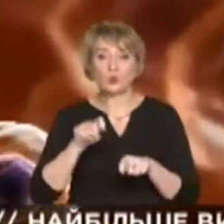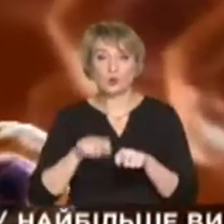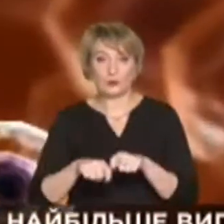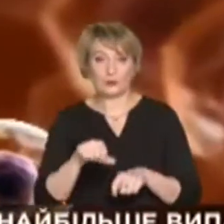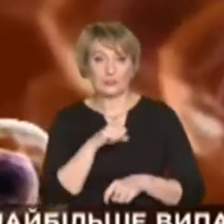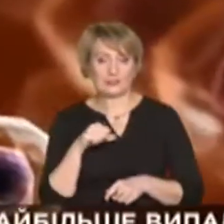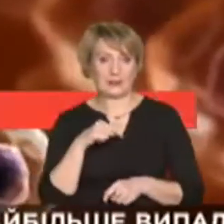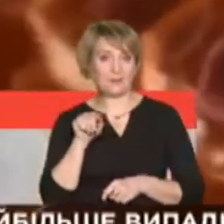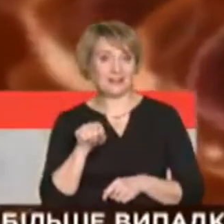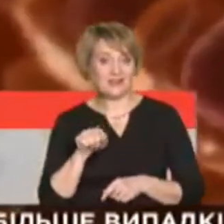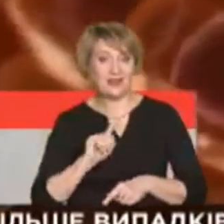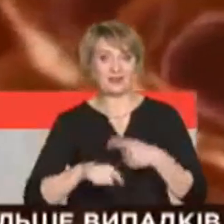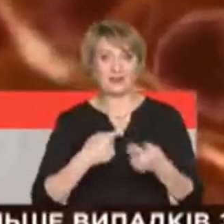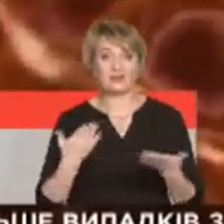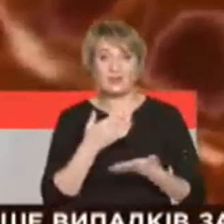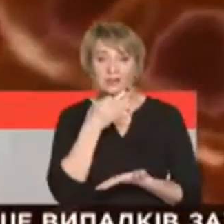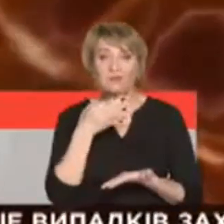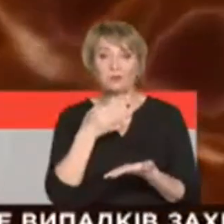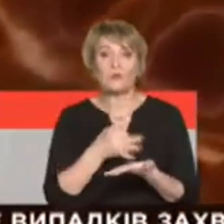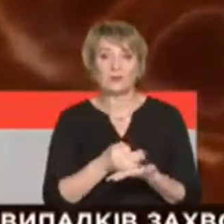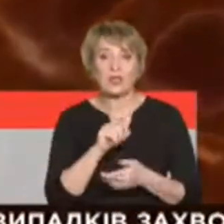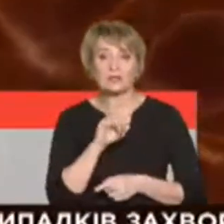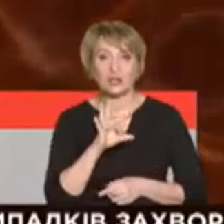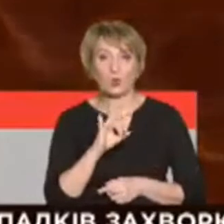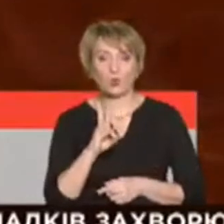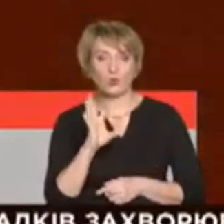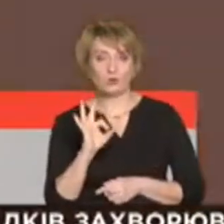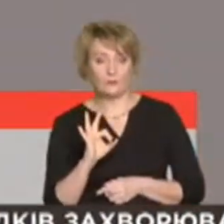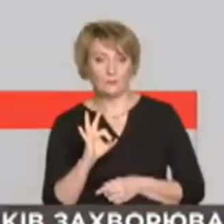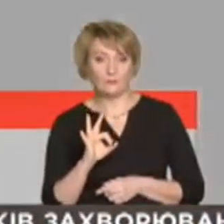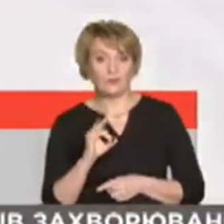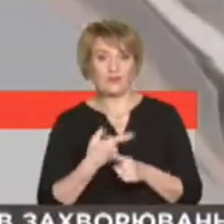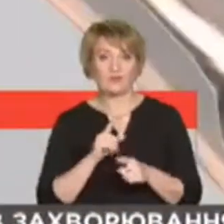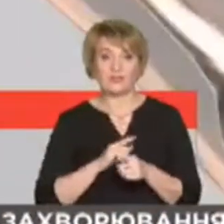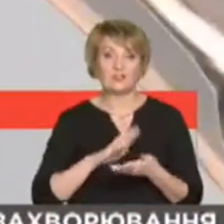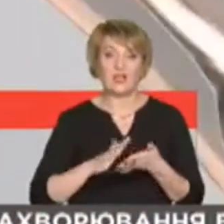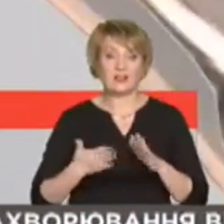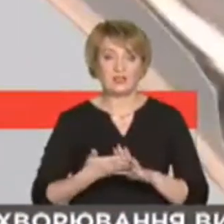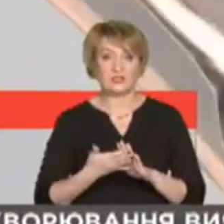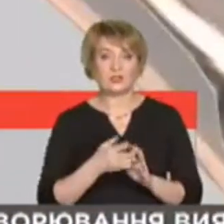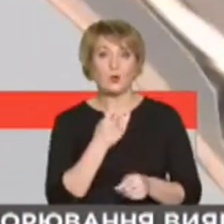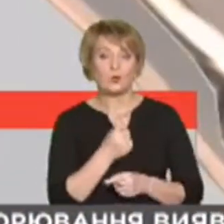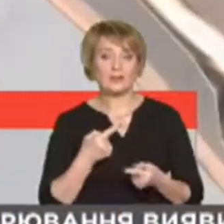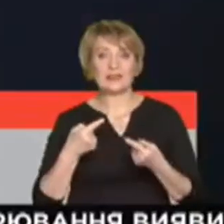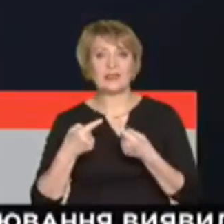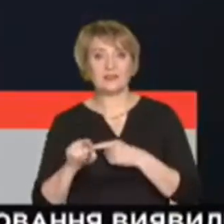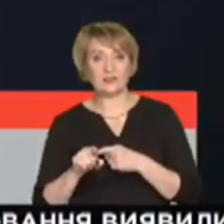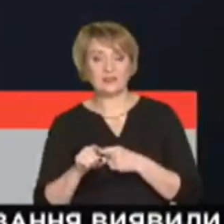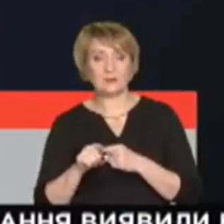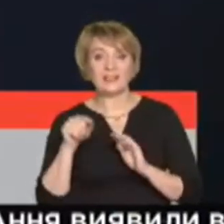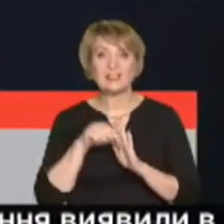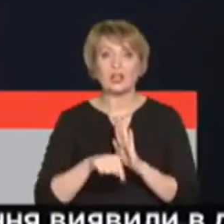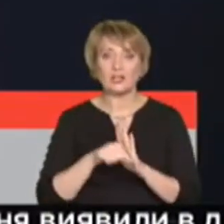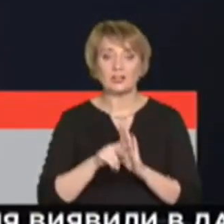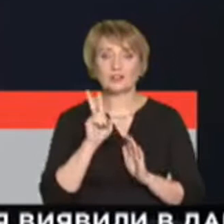контролюють саме ті гени, які відповідають за онкопроцес. І саме від злаженості одних і інших залежить, як ми